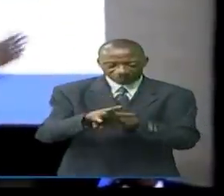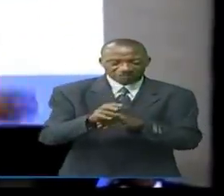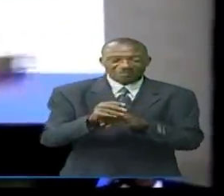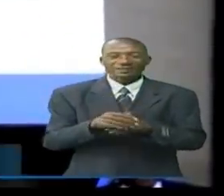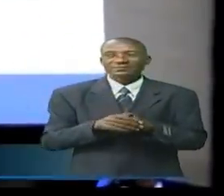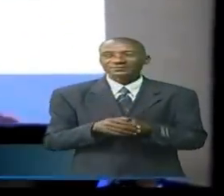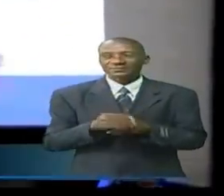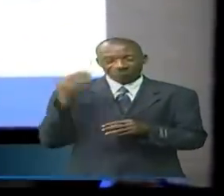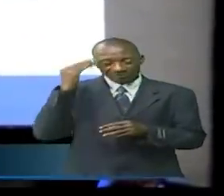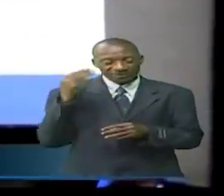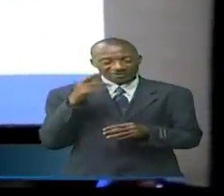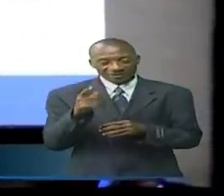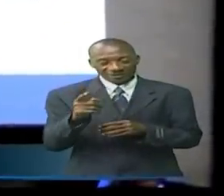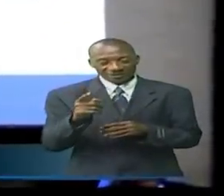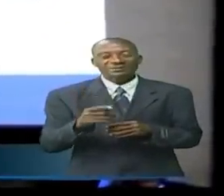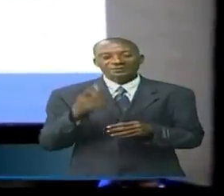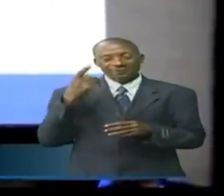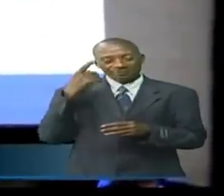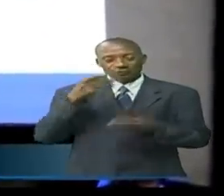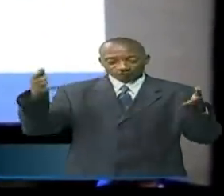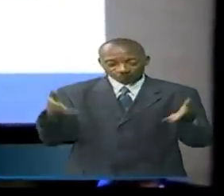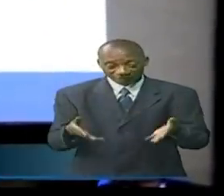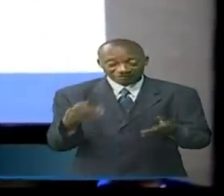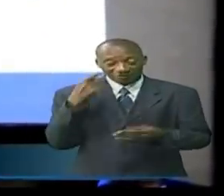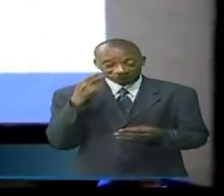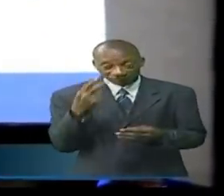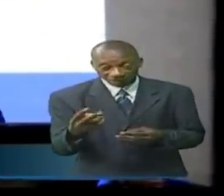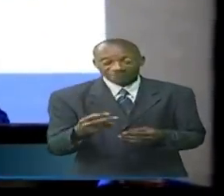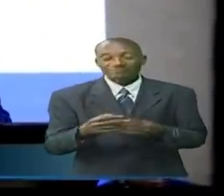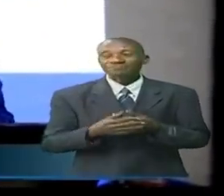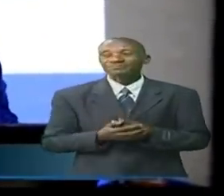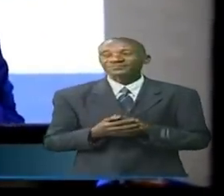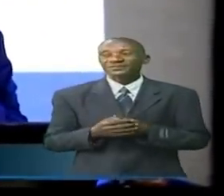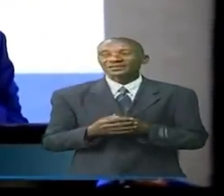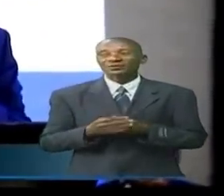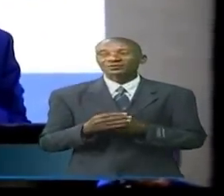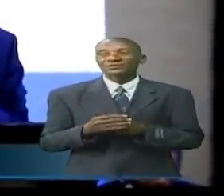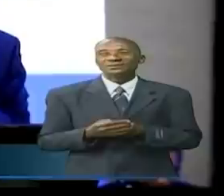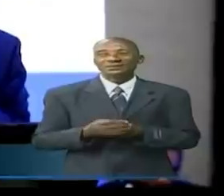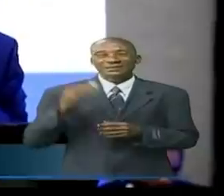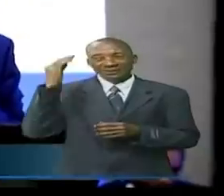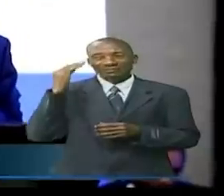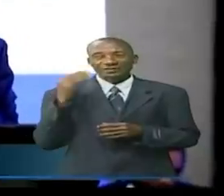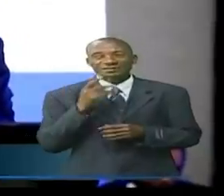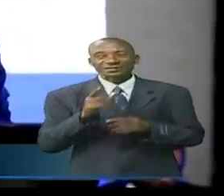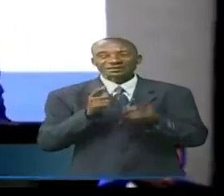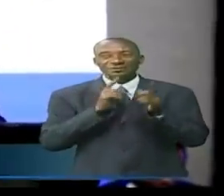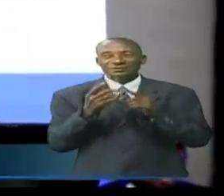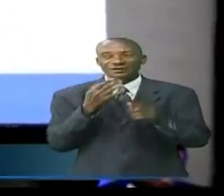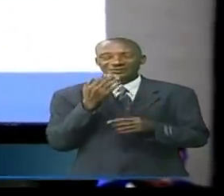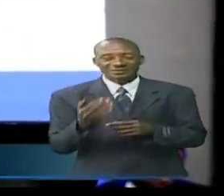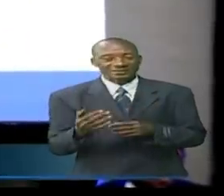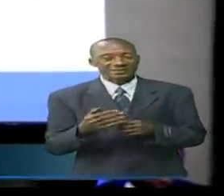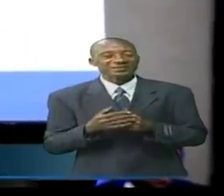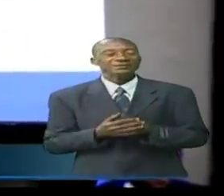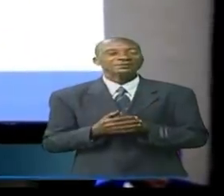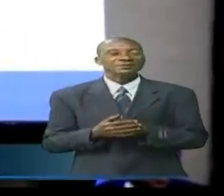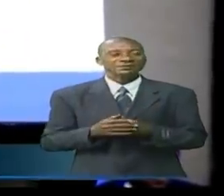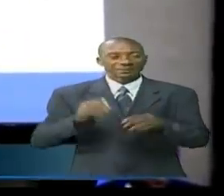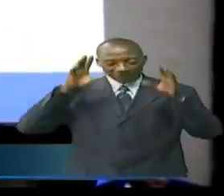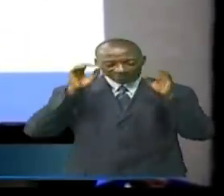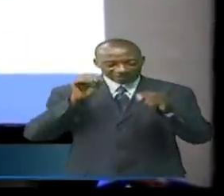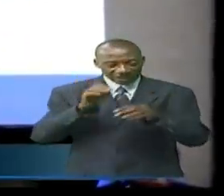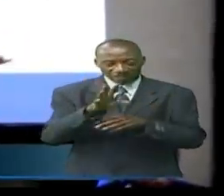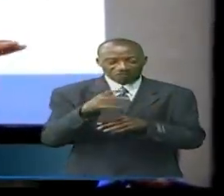doit changer de paradigme. Il faut désormais qu'on réfléchisse comment nous-mêmes nous devons nous autonomiser et c'est le